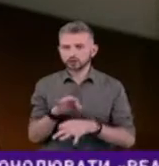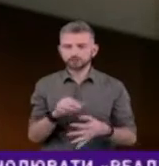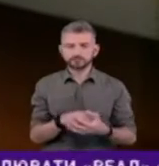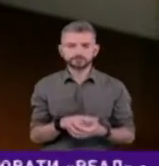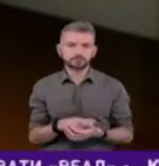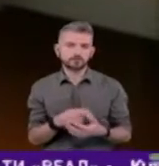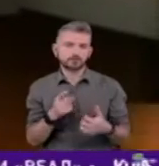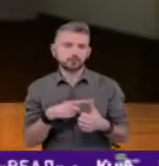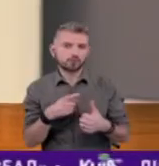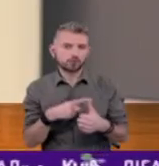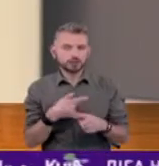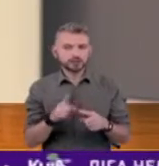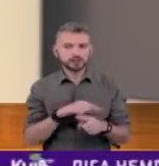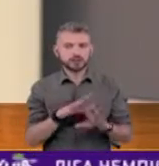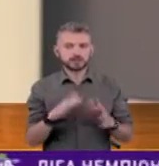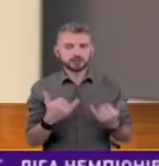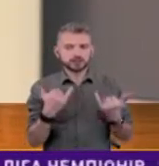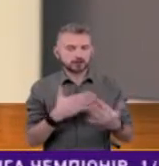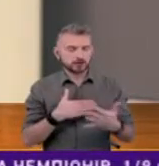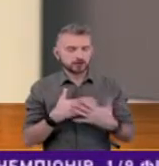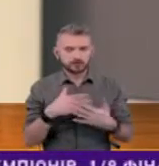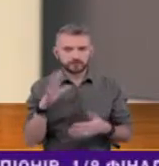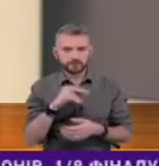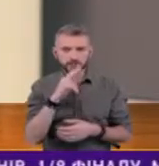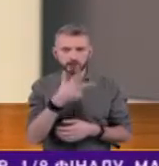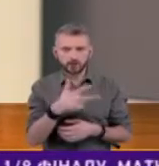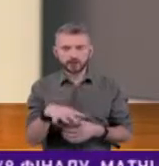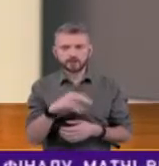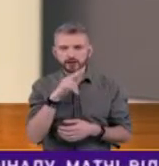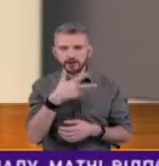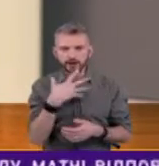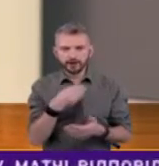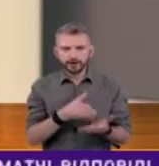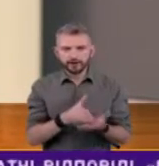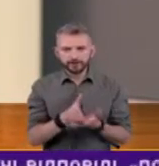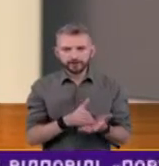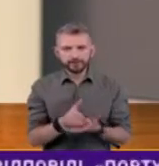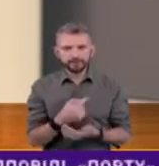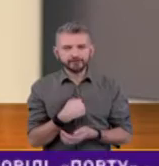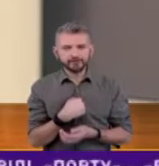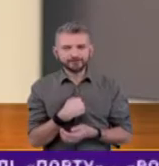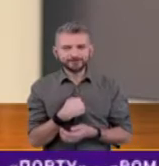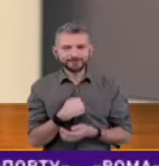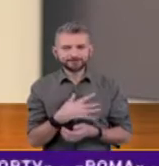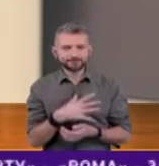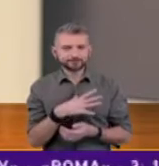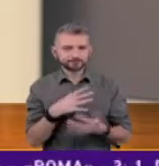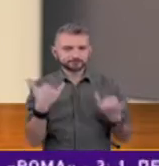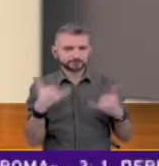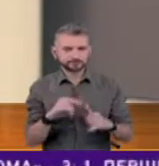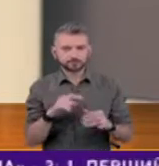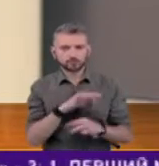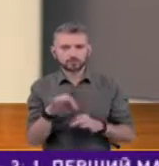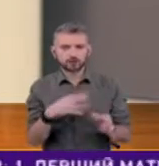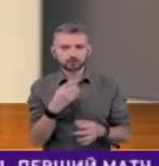Ну, по-перше, це не тільки зараз активно, а вже всі три роки. Тобто всі три роки своєї каденції. На мене було просто величезним здивуванням, що проєкт ще